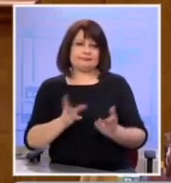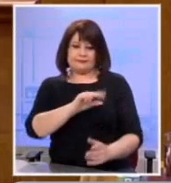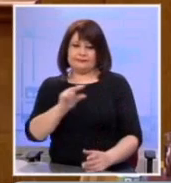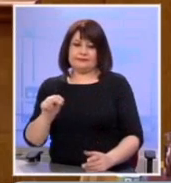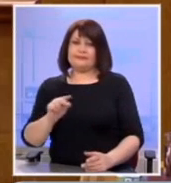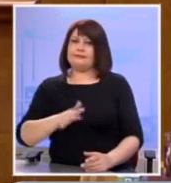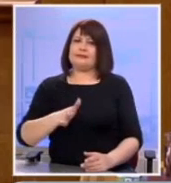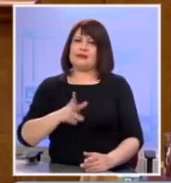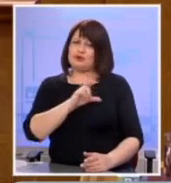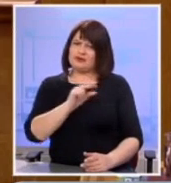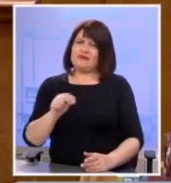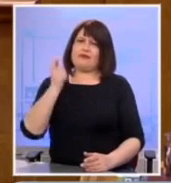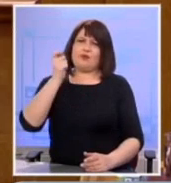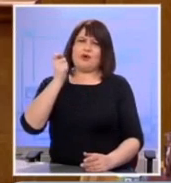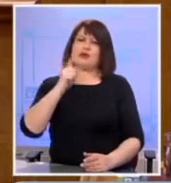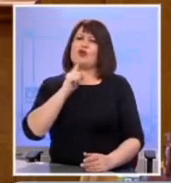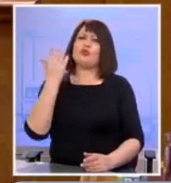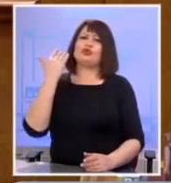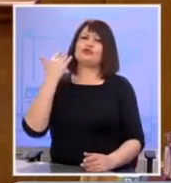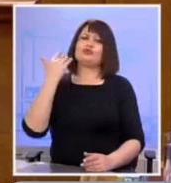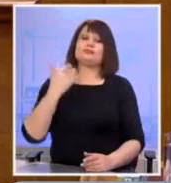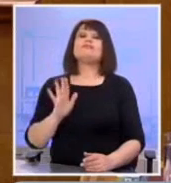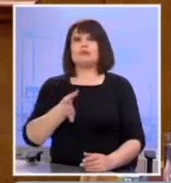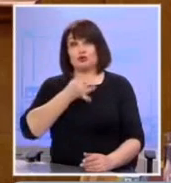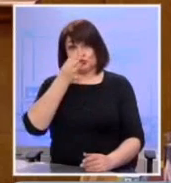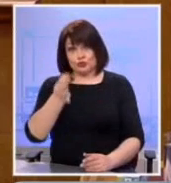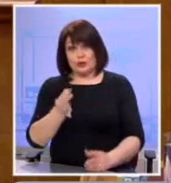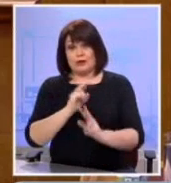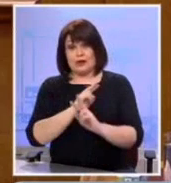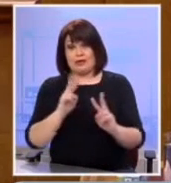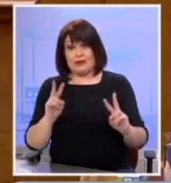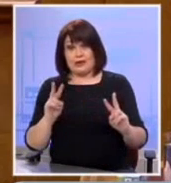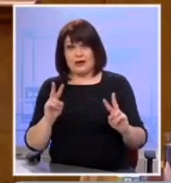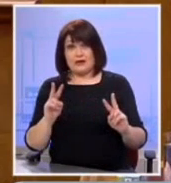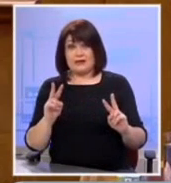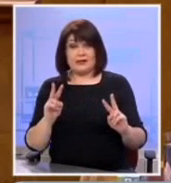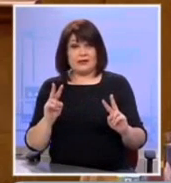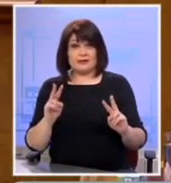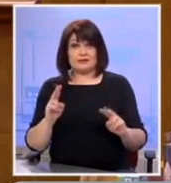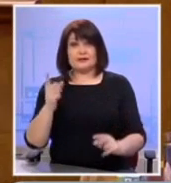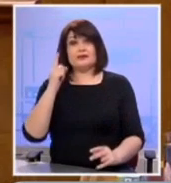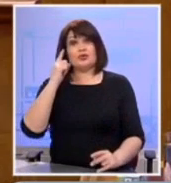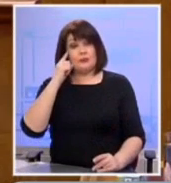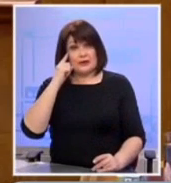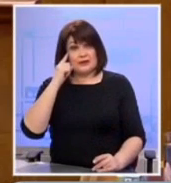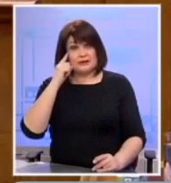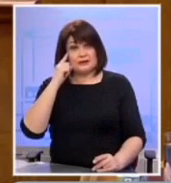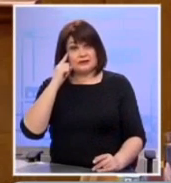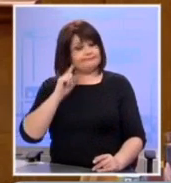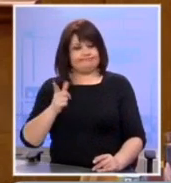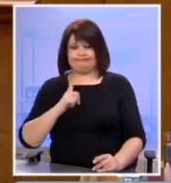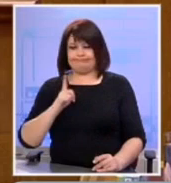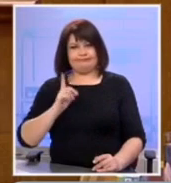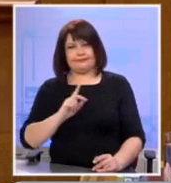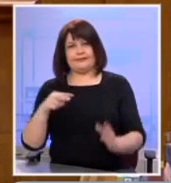να συνεχίσουμε την ίδια πολιτική. Σας το λέω από τώρα ότι έχετε υποτιμήσει πολλά πράγματα, όπως τα είχατε υποτιμήσει